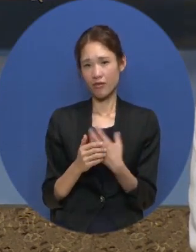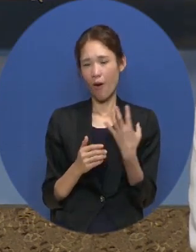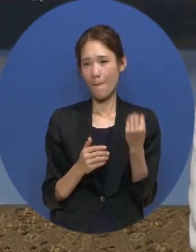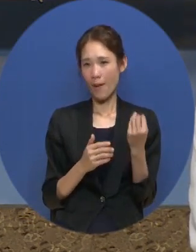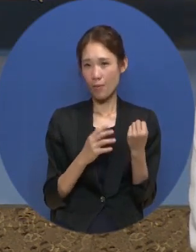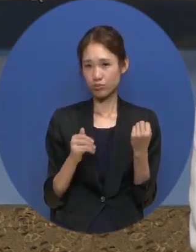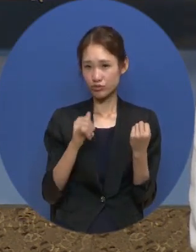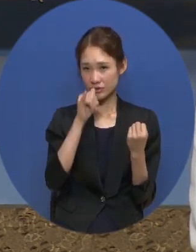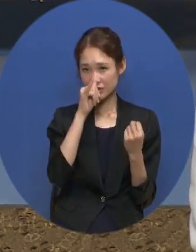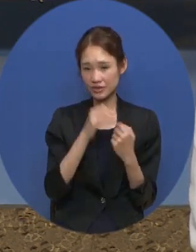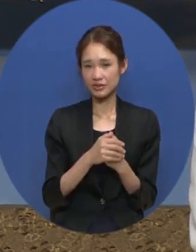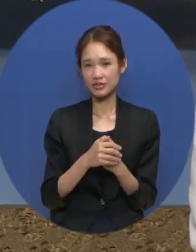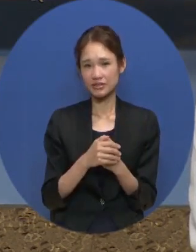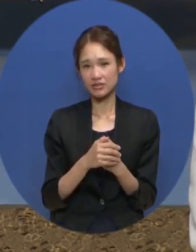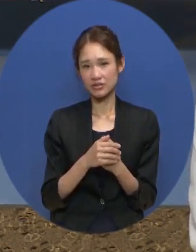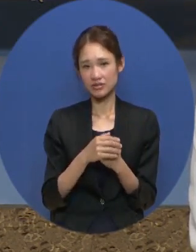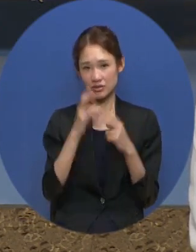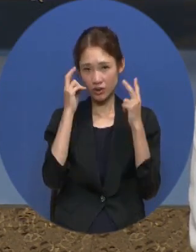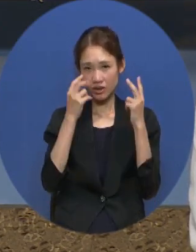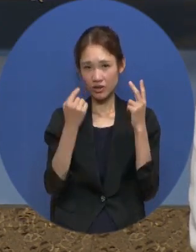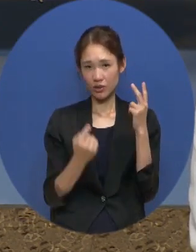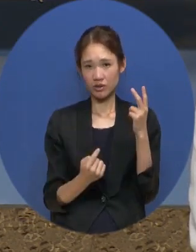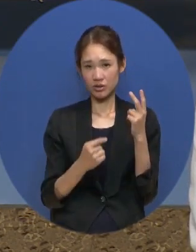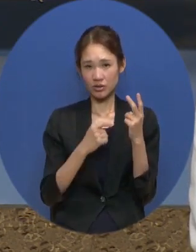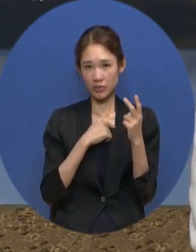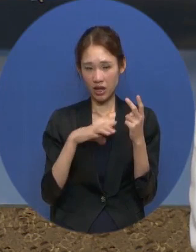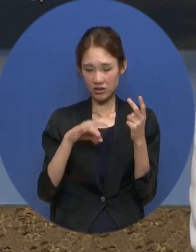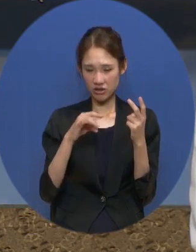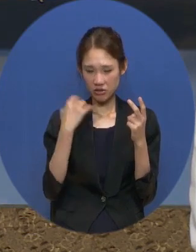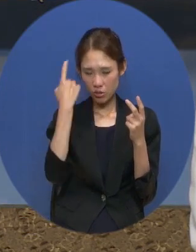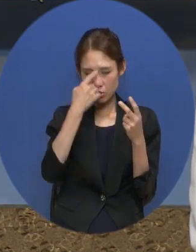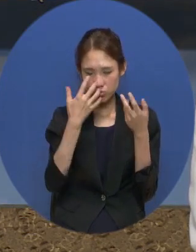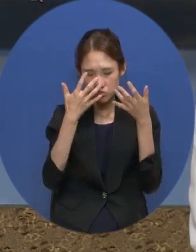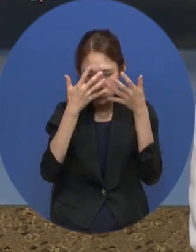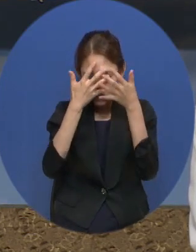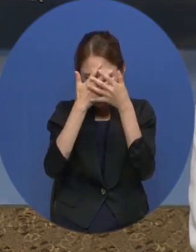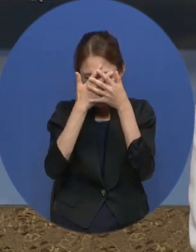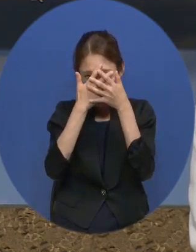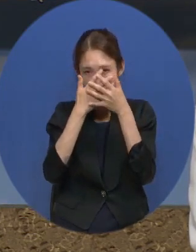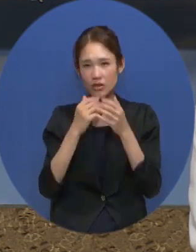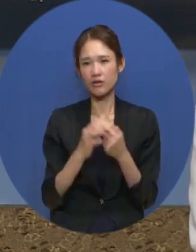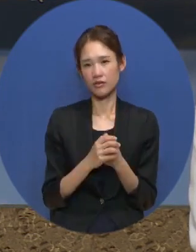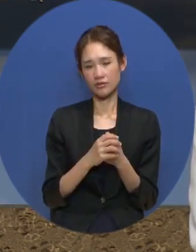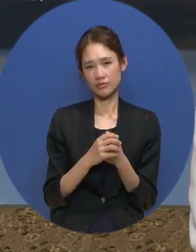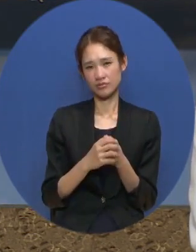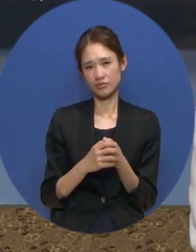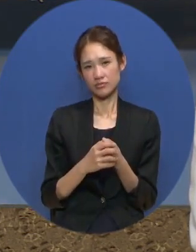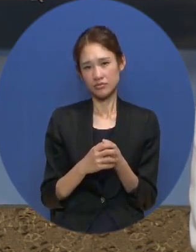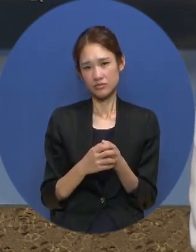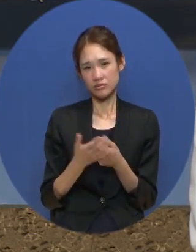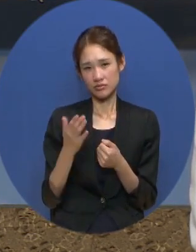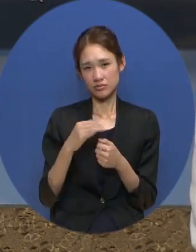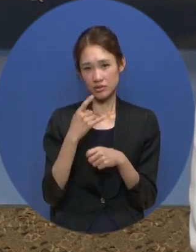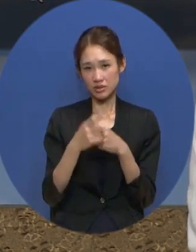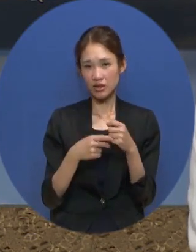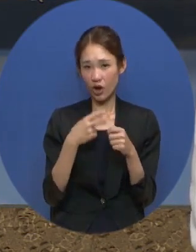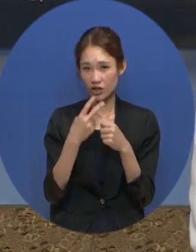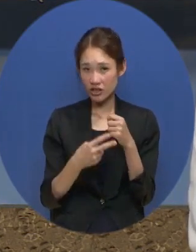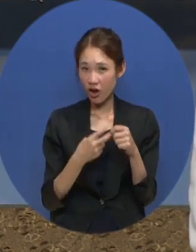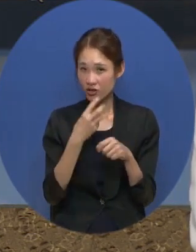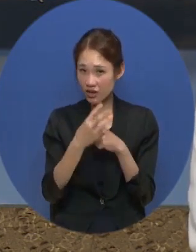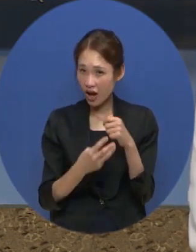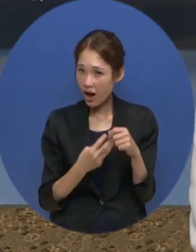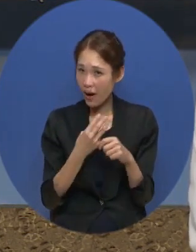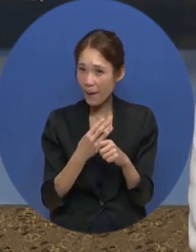네. 몇 분이 계세요. 근데 저희 회사 딱 오셔가지고 처음에는 어둡죠. 되게 어두워요. 근데 한 해 지나고 두 해 지나고